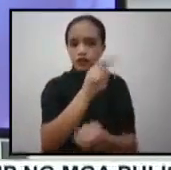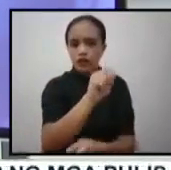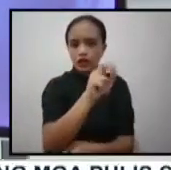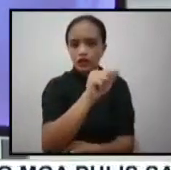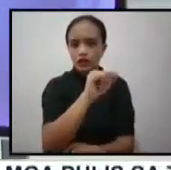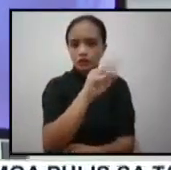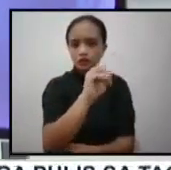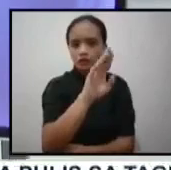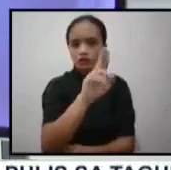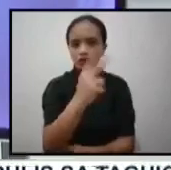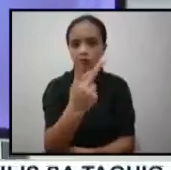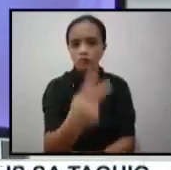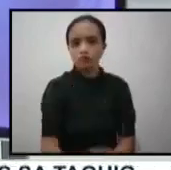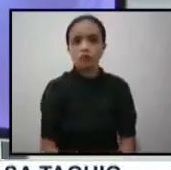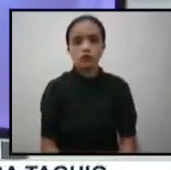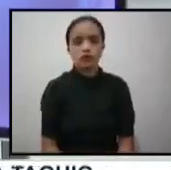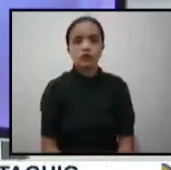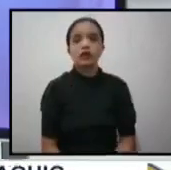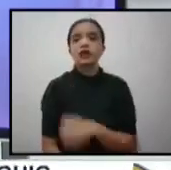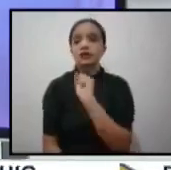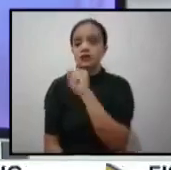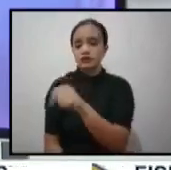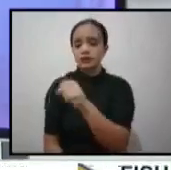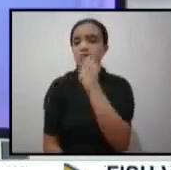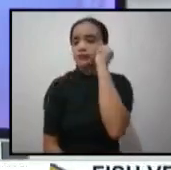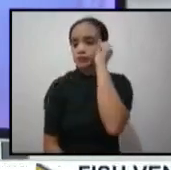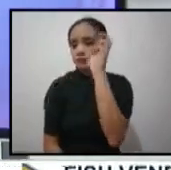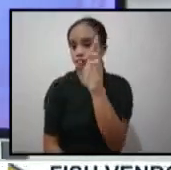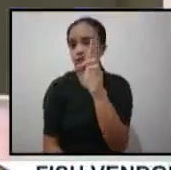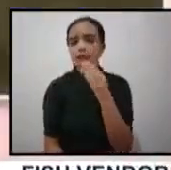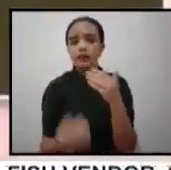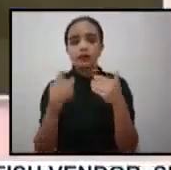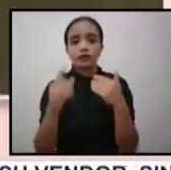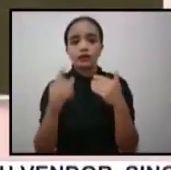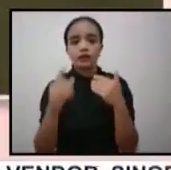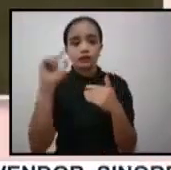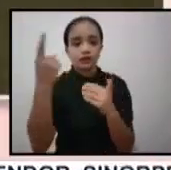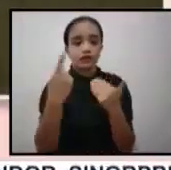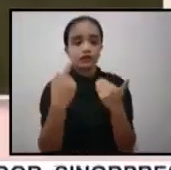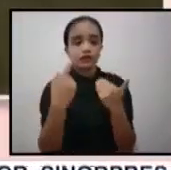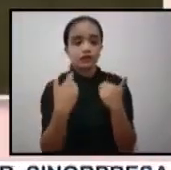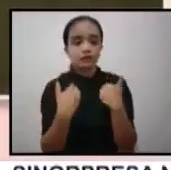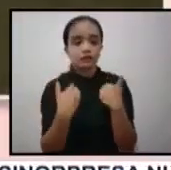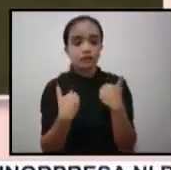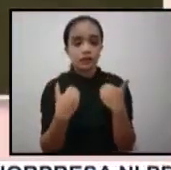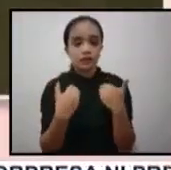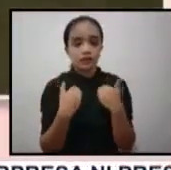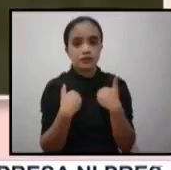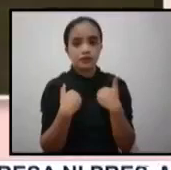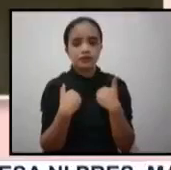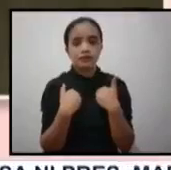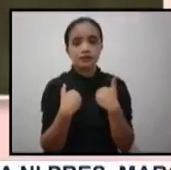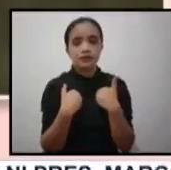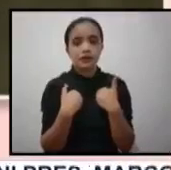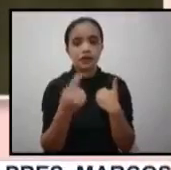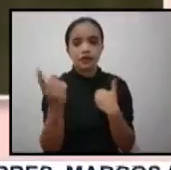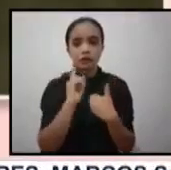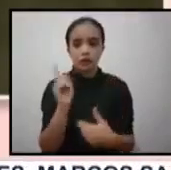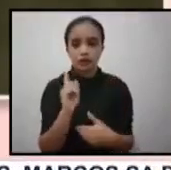Yes, sir. Confirm, nagkaroon tayo ng ano dyan, no? Encounter nung nag-serve tayo